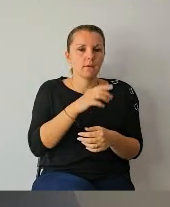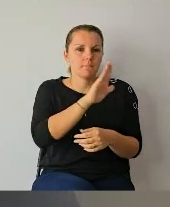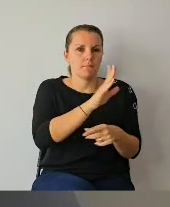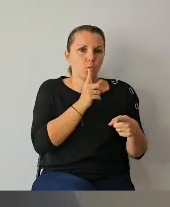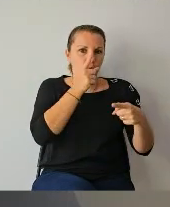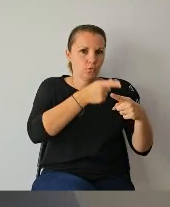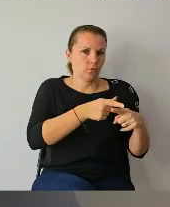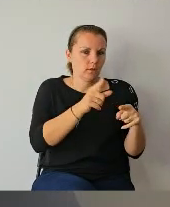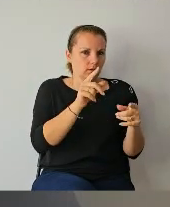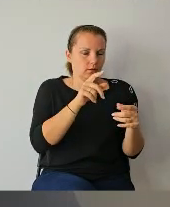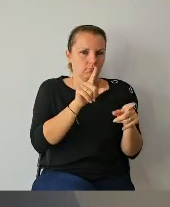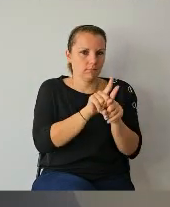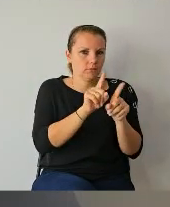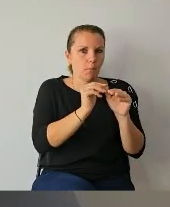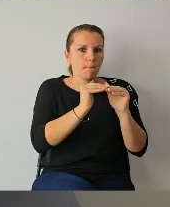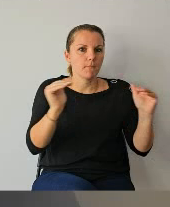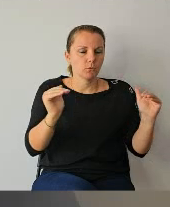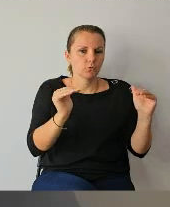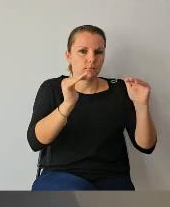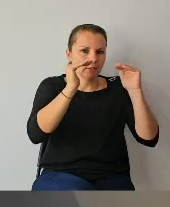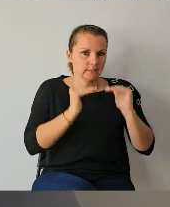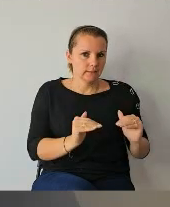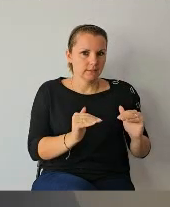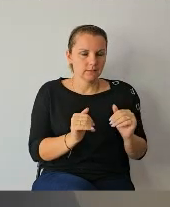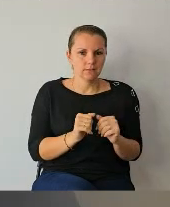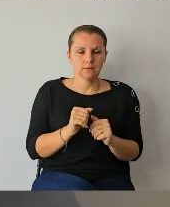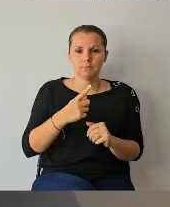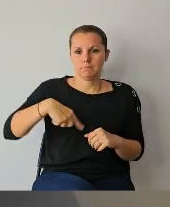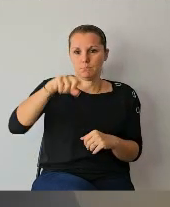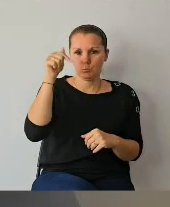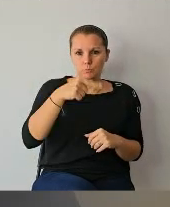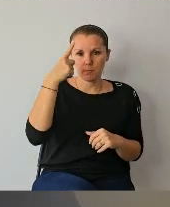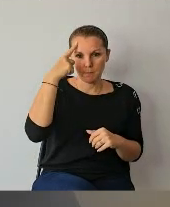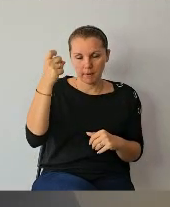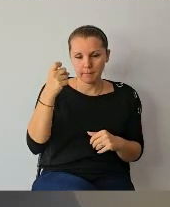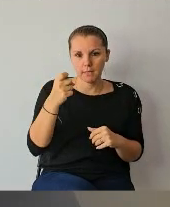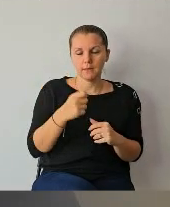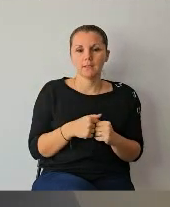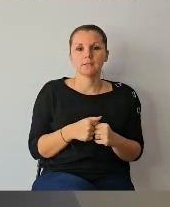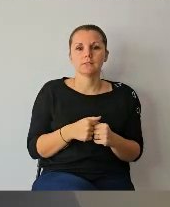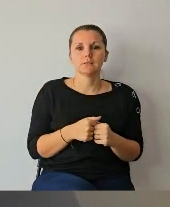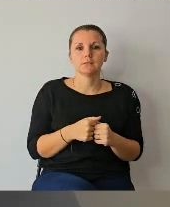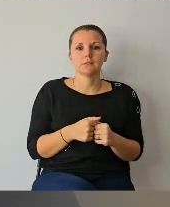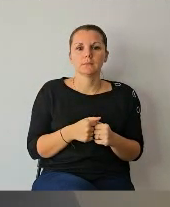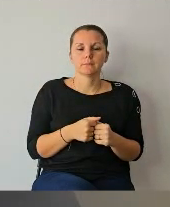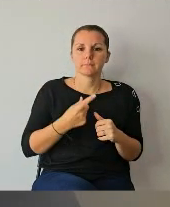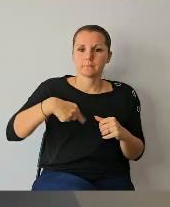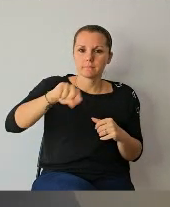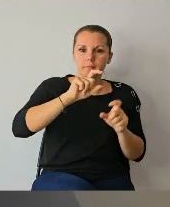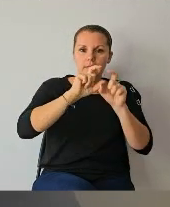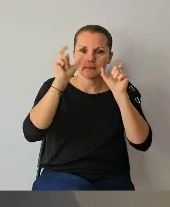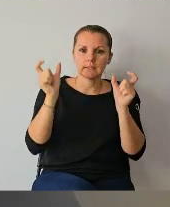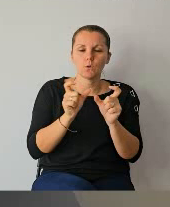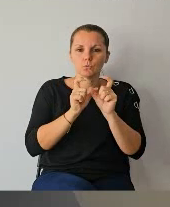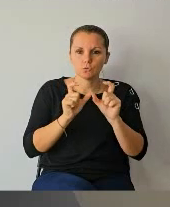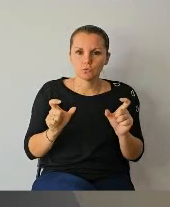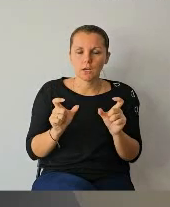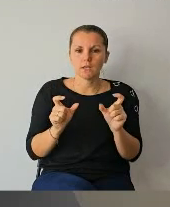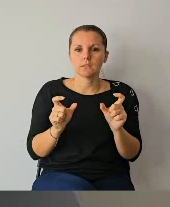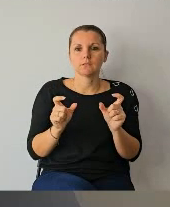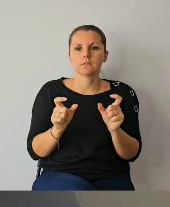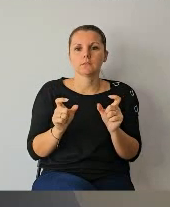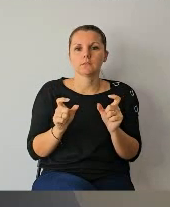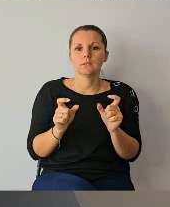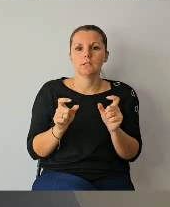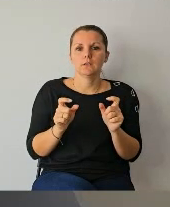mniejszych poziomach. To, o czym trzeba pamiętać i o to, o czym musimy wszyscy pamiętać, to, że my ciągle do finansowania